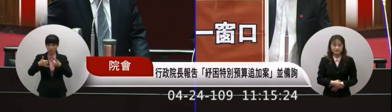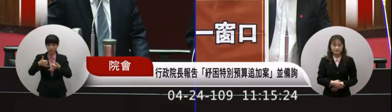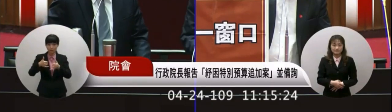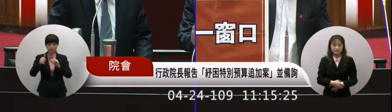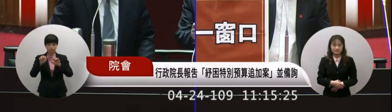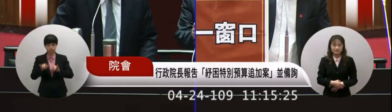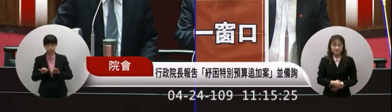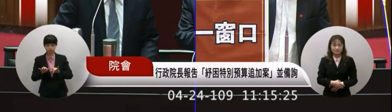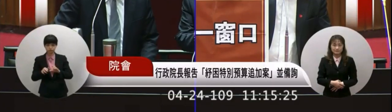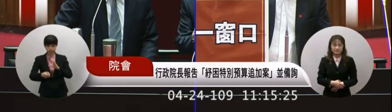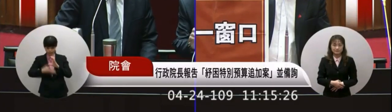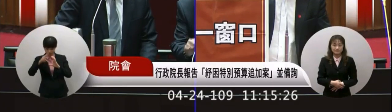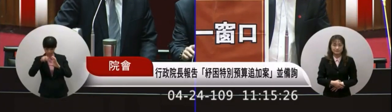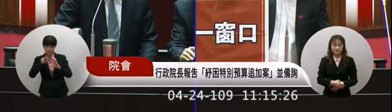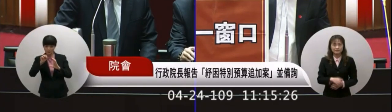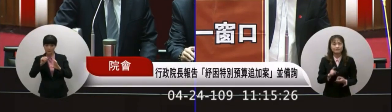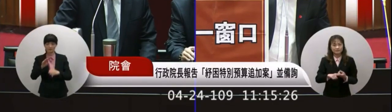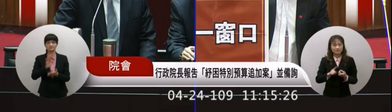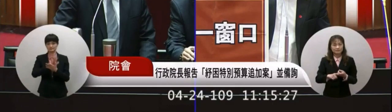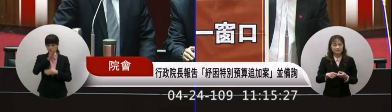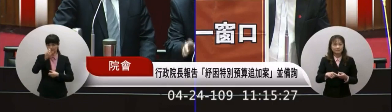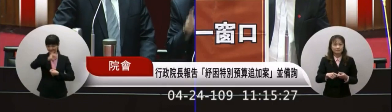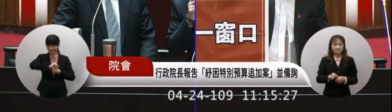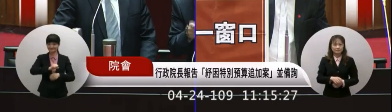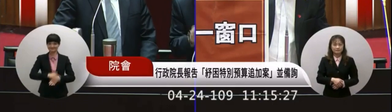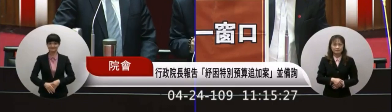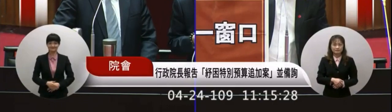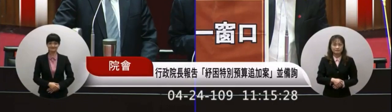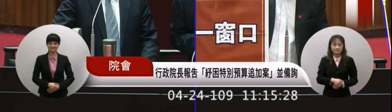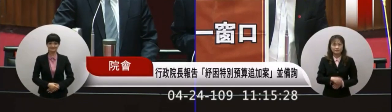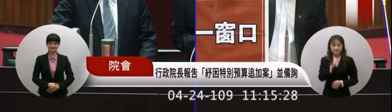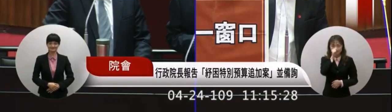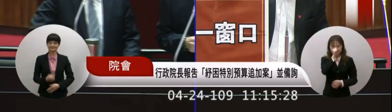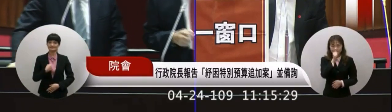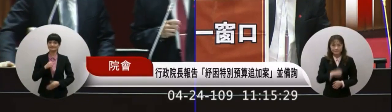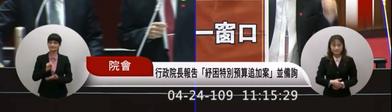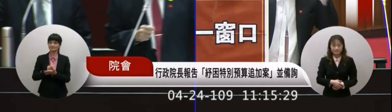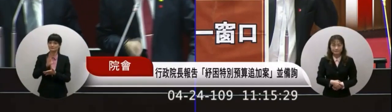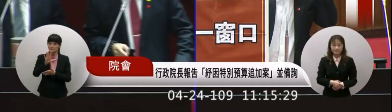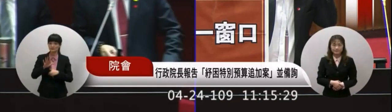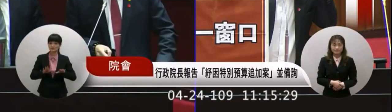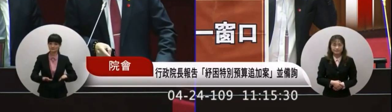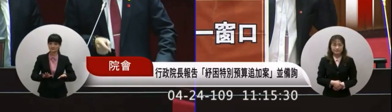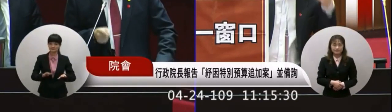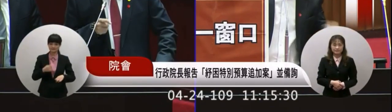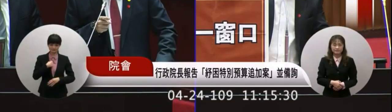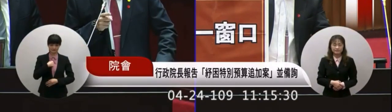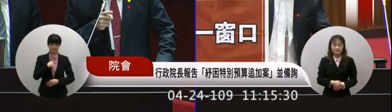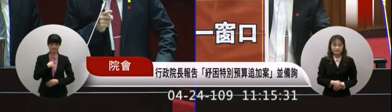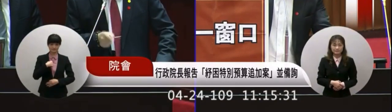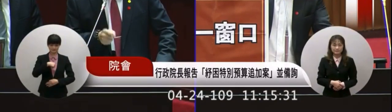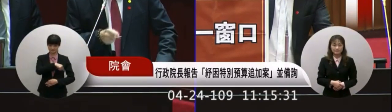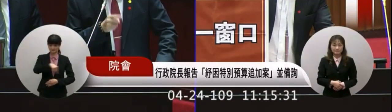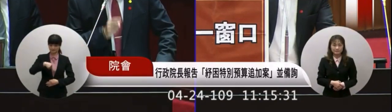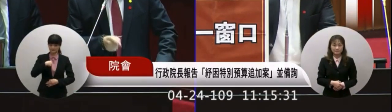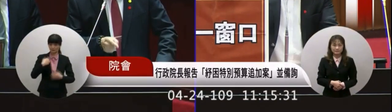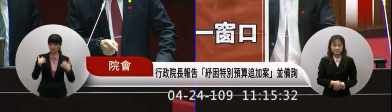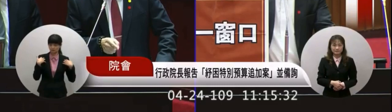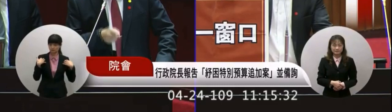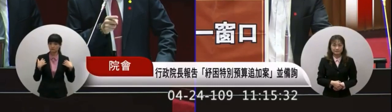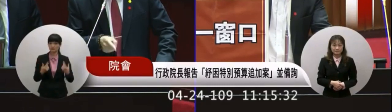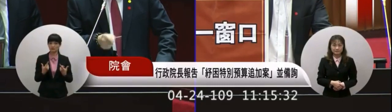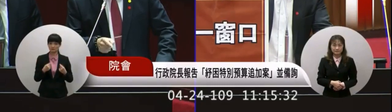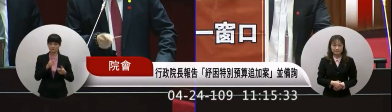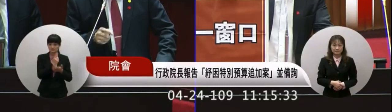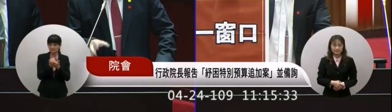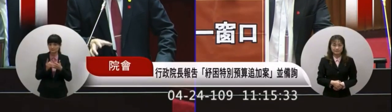就这过来加强。 我来甲委员报告。 好， 以我目前来讲，以我家，我甲所有的产